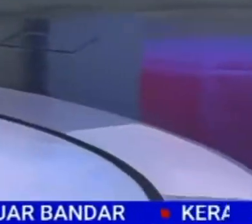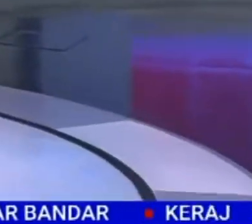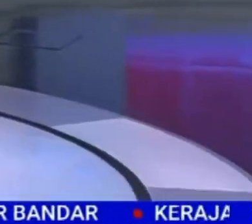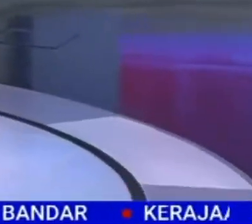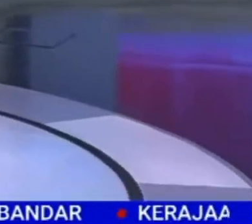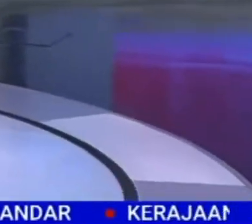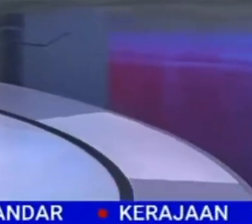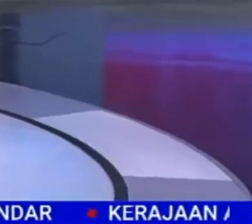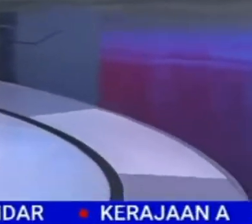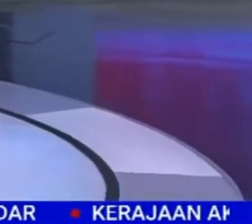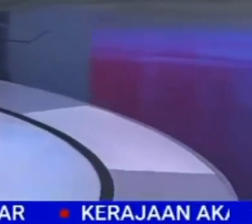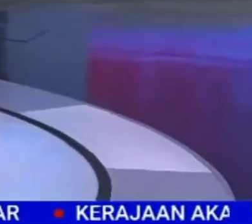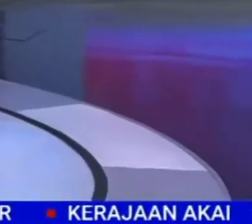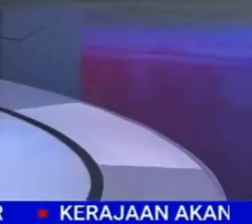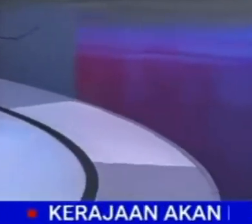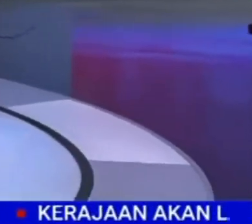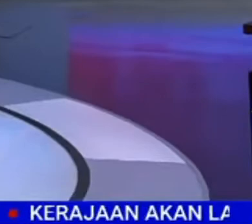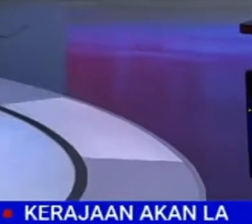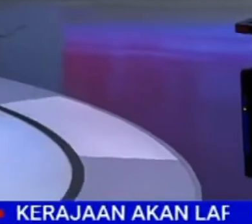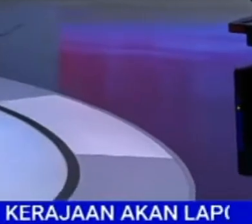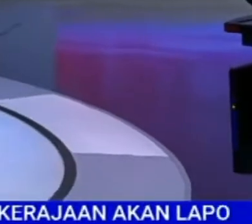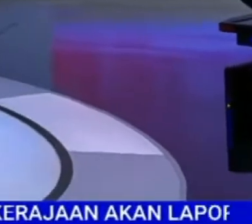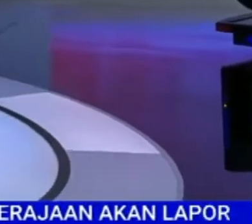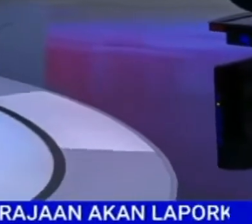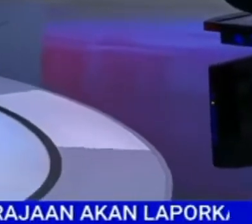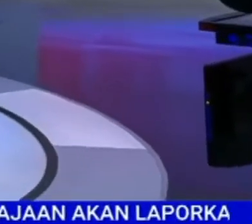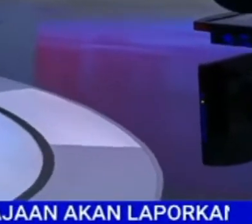Hai dari peperangan itu mengakhiri edisi suka 8oz 2022 say